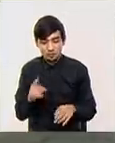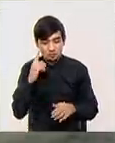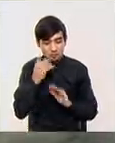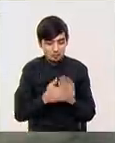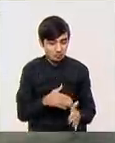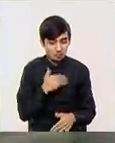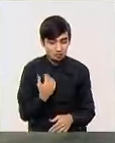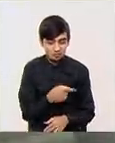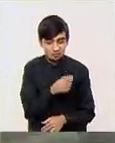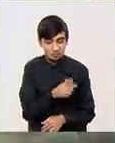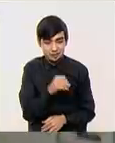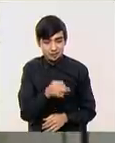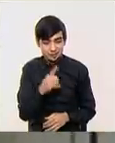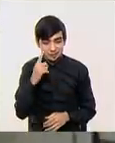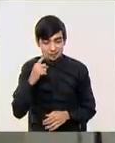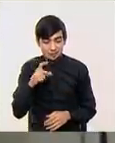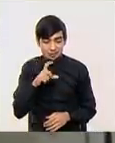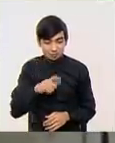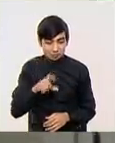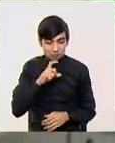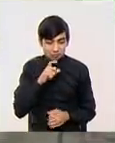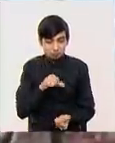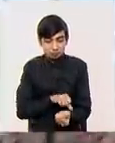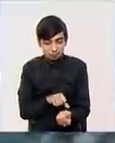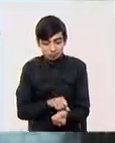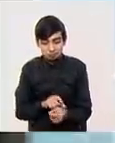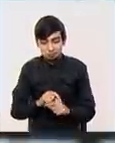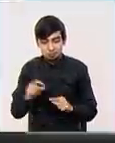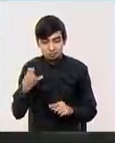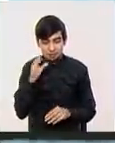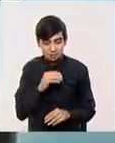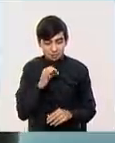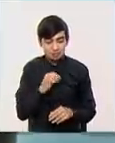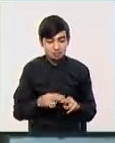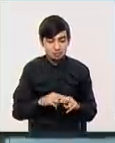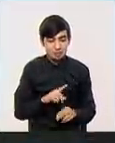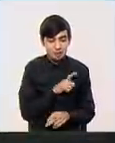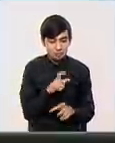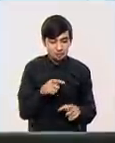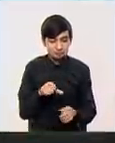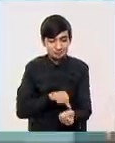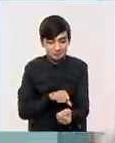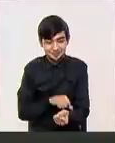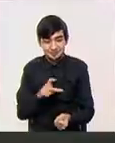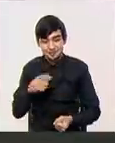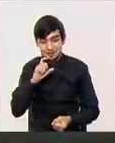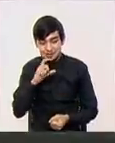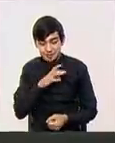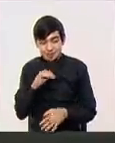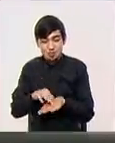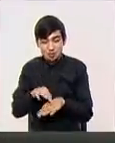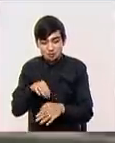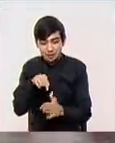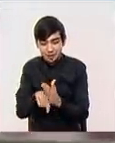Ал асқынғанда маскүнемдікке нашақорлыққа ұласып кету әбден мүмкін екен. Өйткені мамандар нашақорлар мен маскүнемдердің ауруының